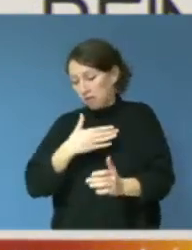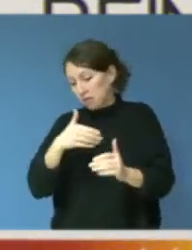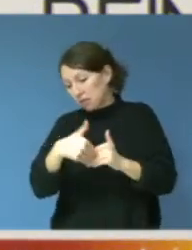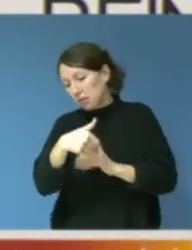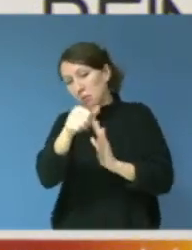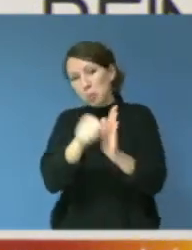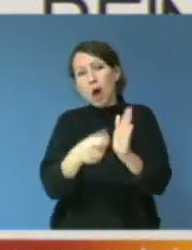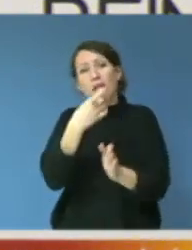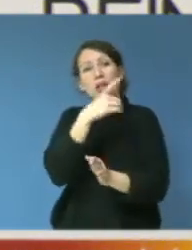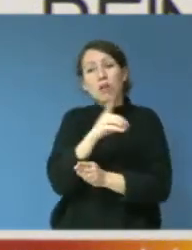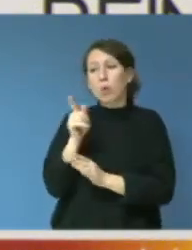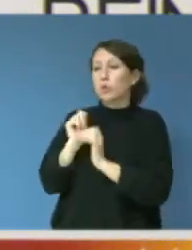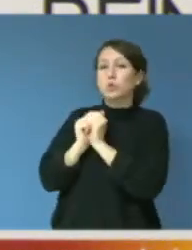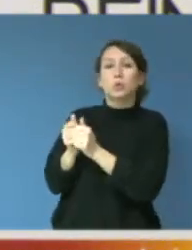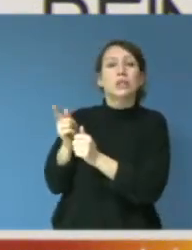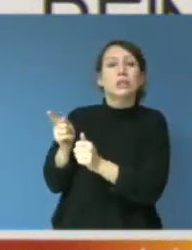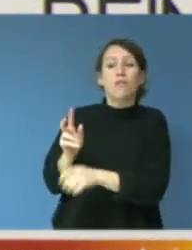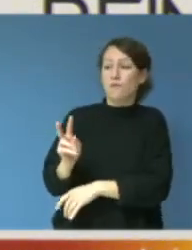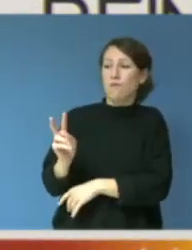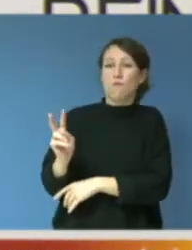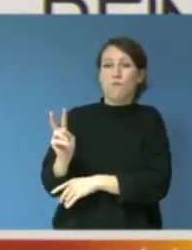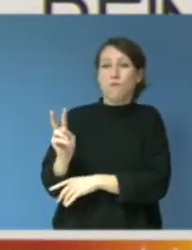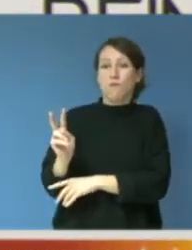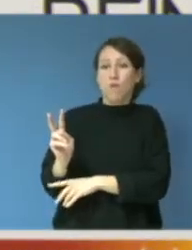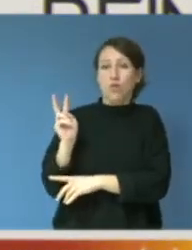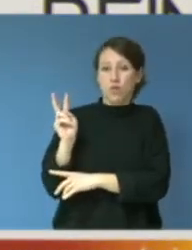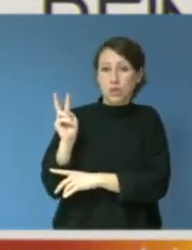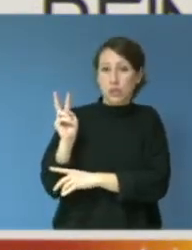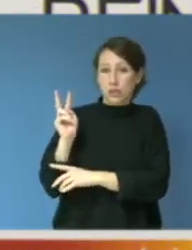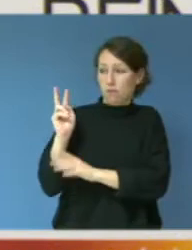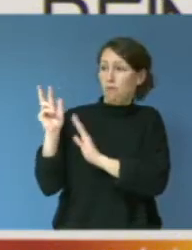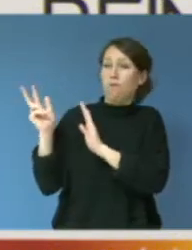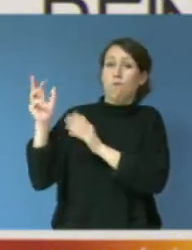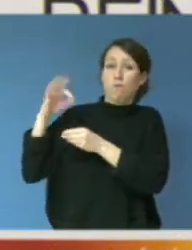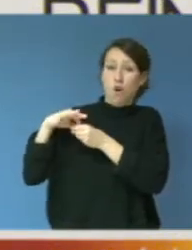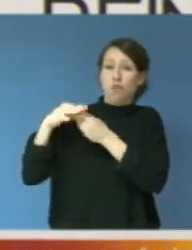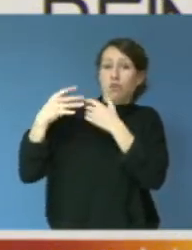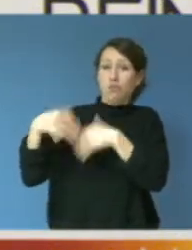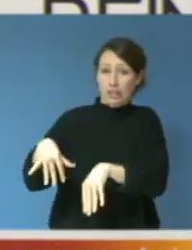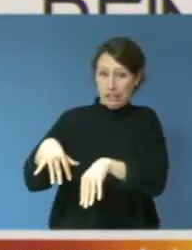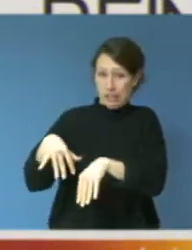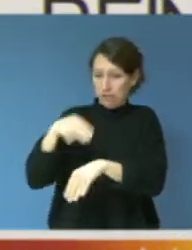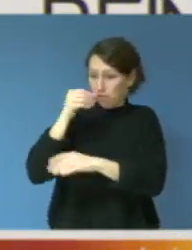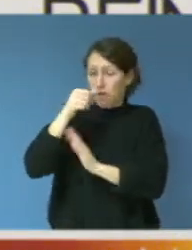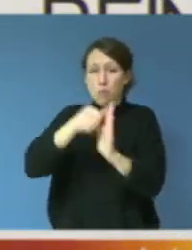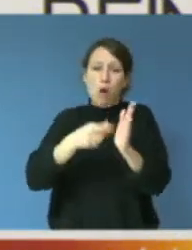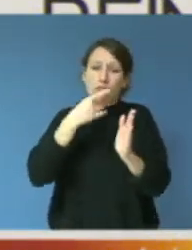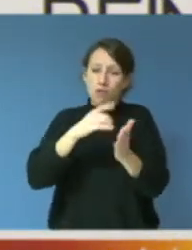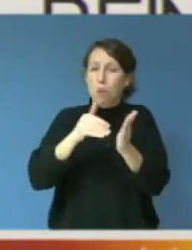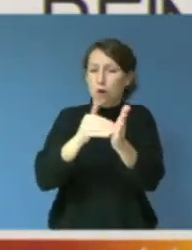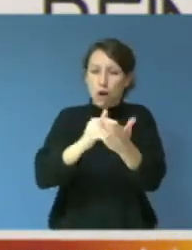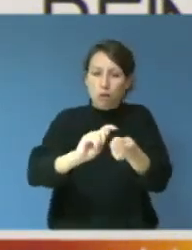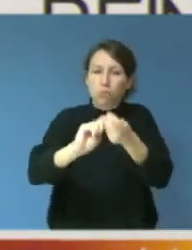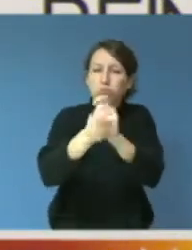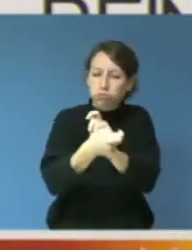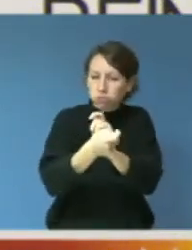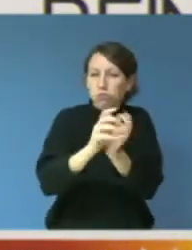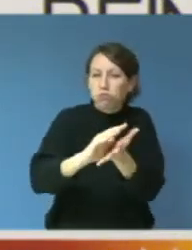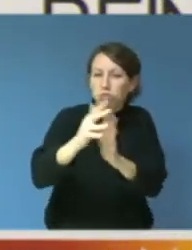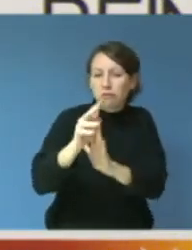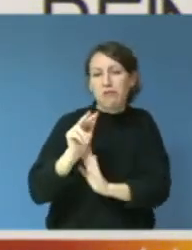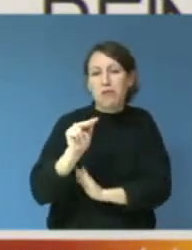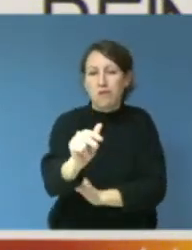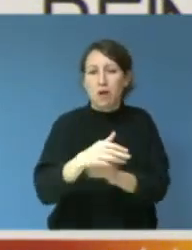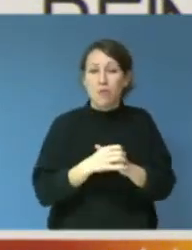région a voté vendredi, on sera conduit à vous proposer encore une évolution de ce fonds. Voilà les dispositions dont je peux vous faire part ce